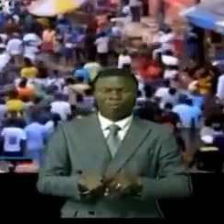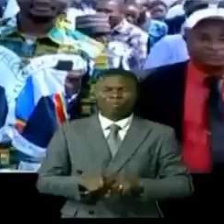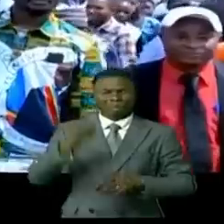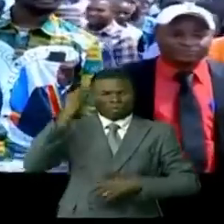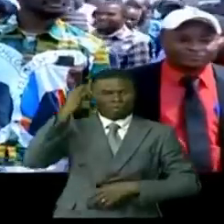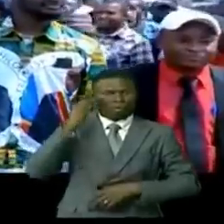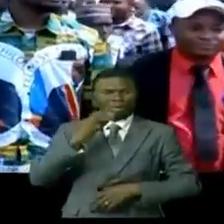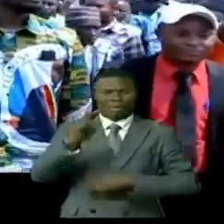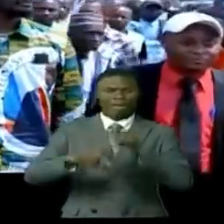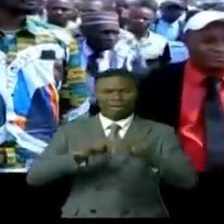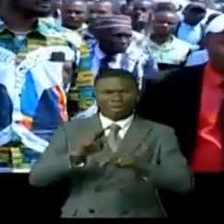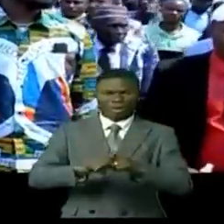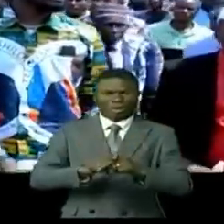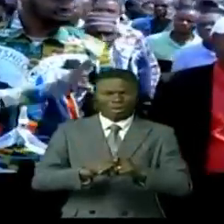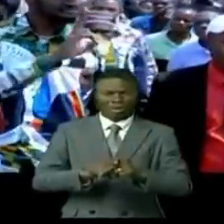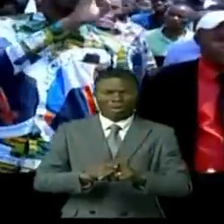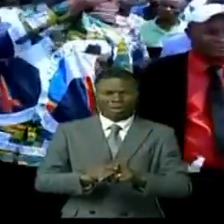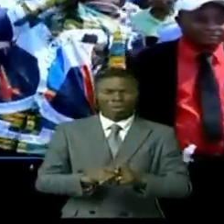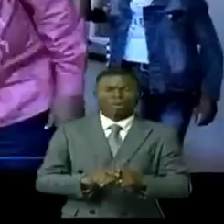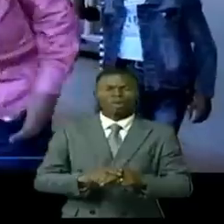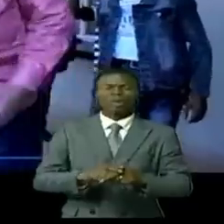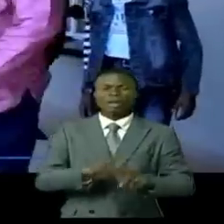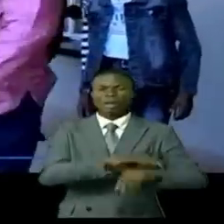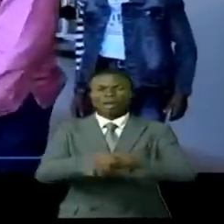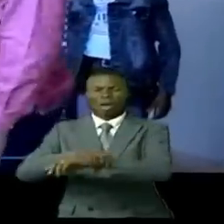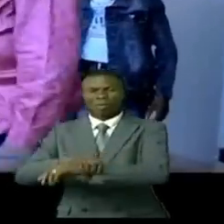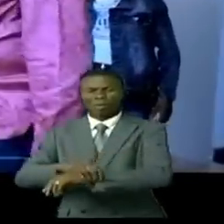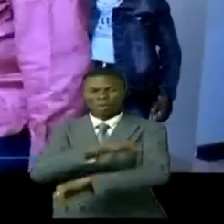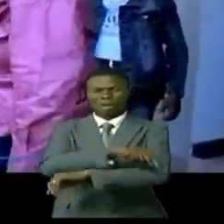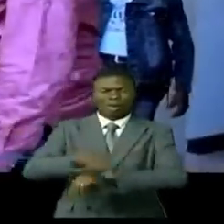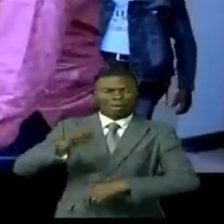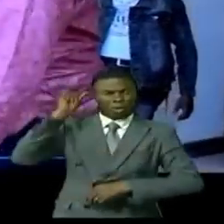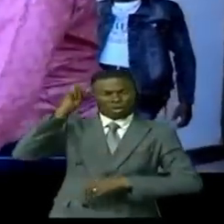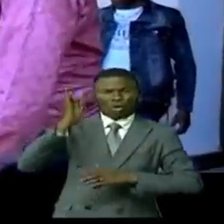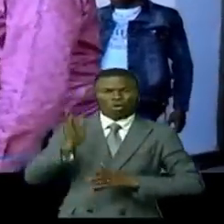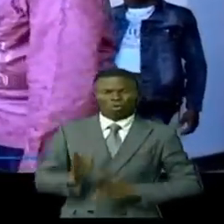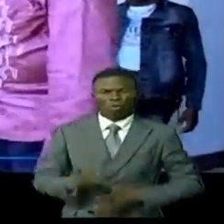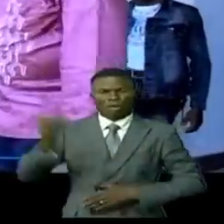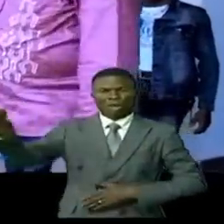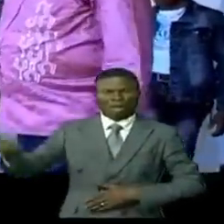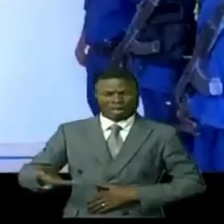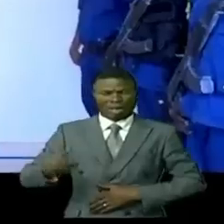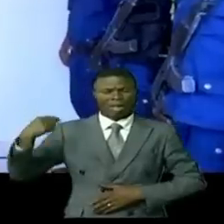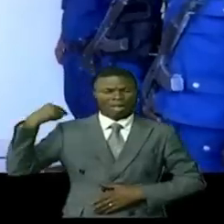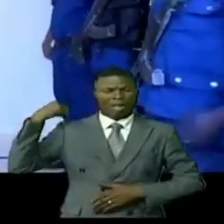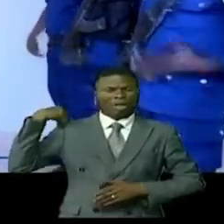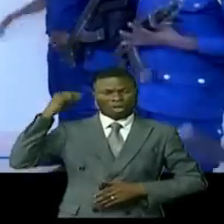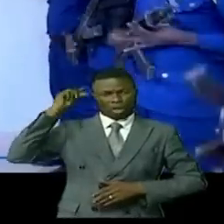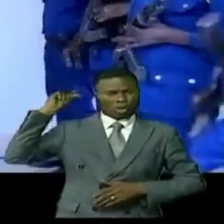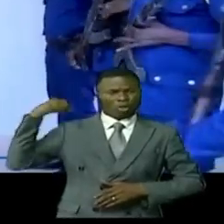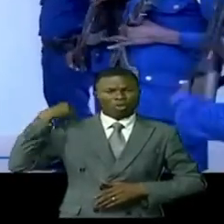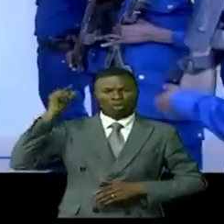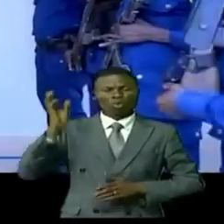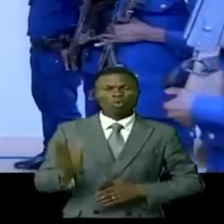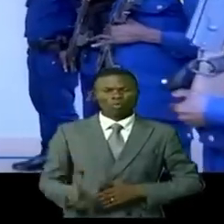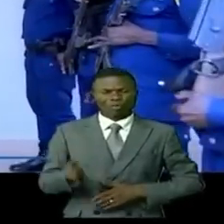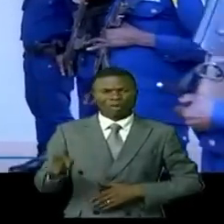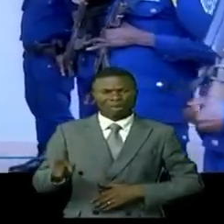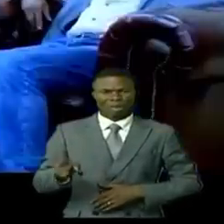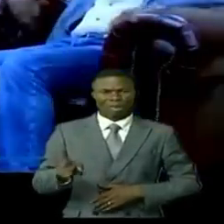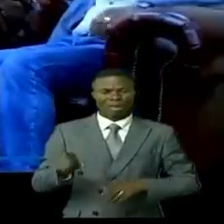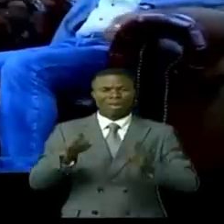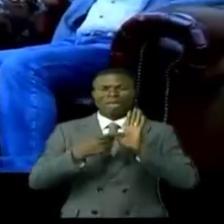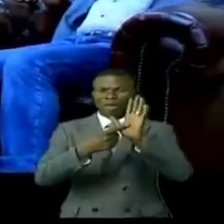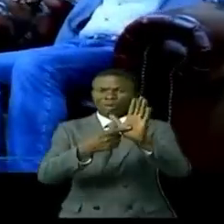ministre national a été conduit au gouvernorat du Kasaï, d'où il a été reçu par le gouverneur des provinces Dieudonné Pemé Toutkote pour